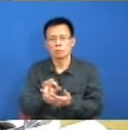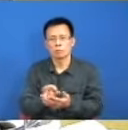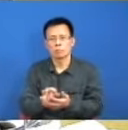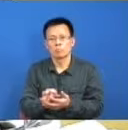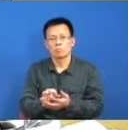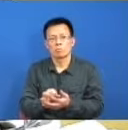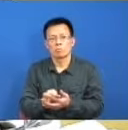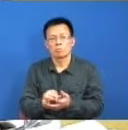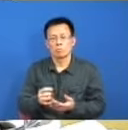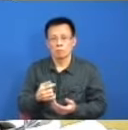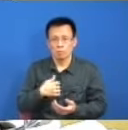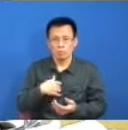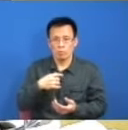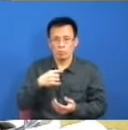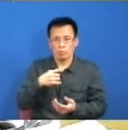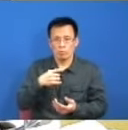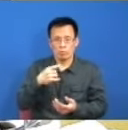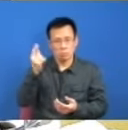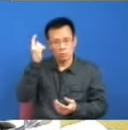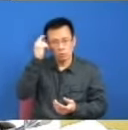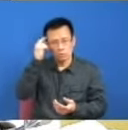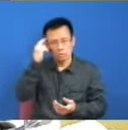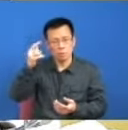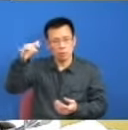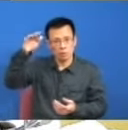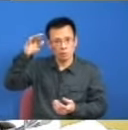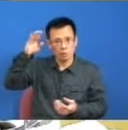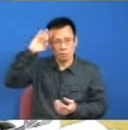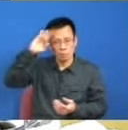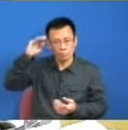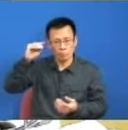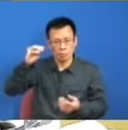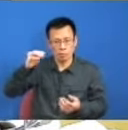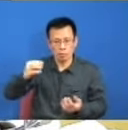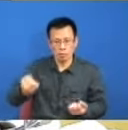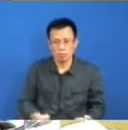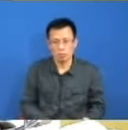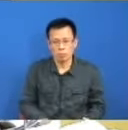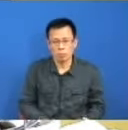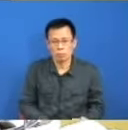即係我所認識啦，通常差人要抬人走啊，或者